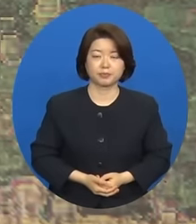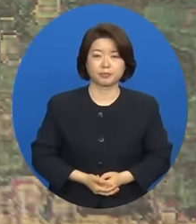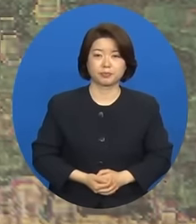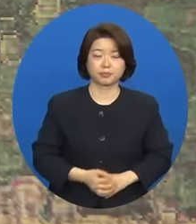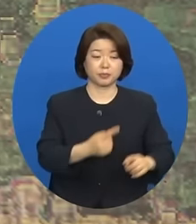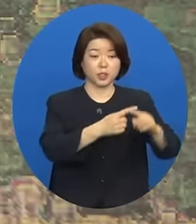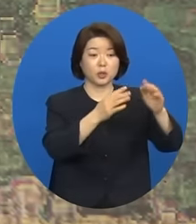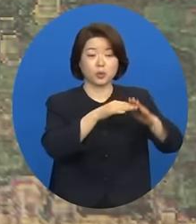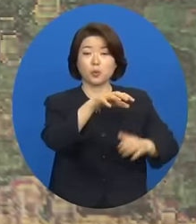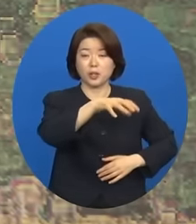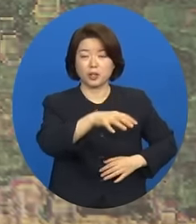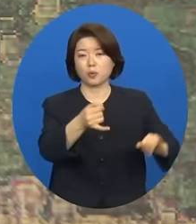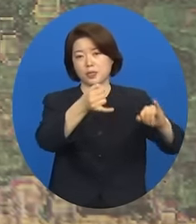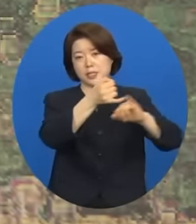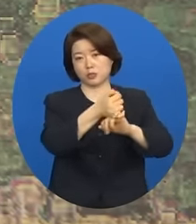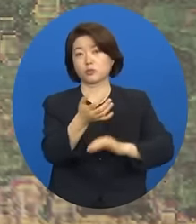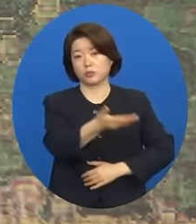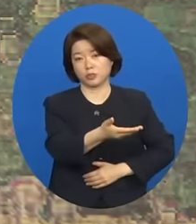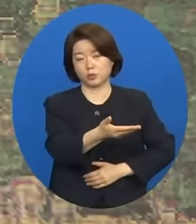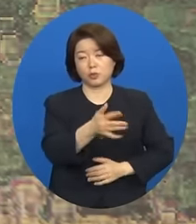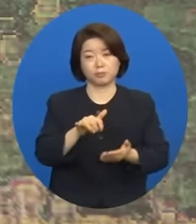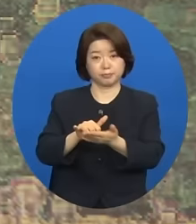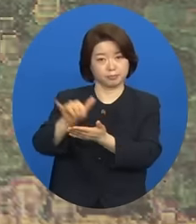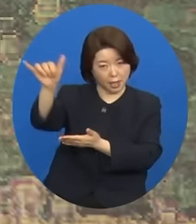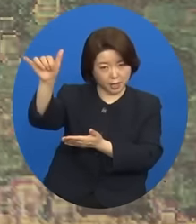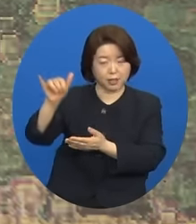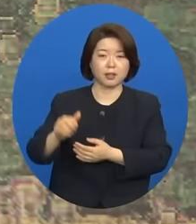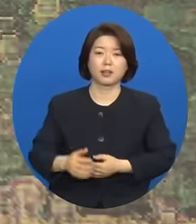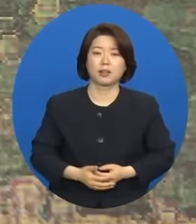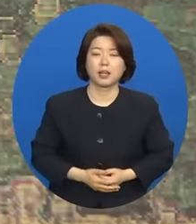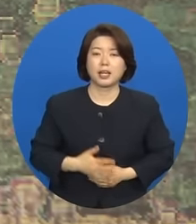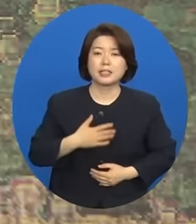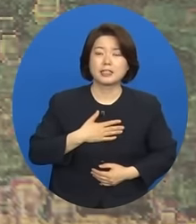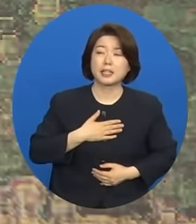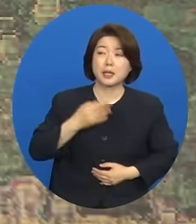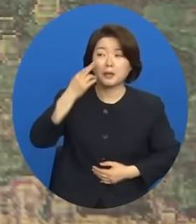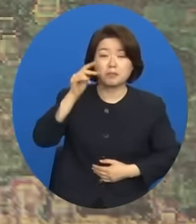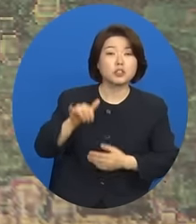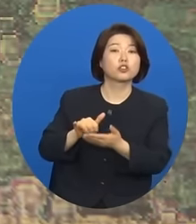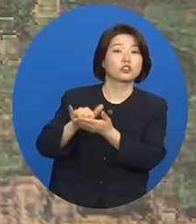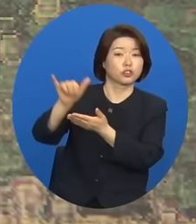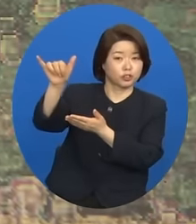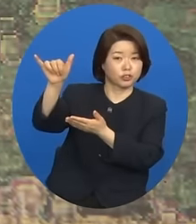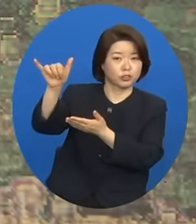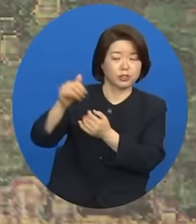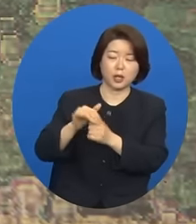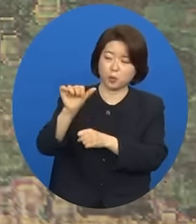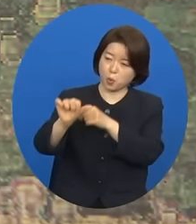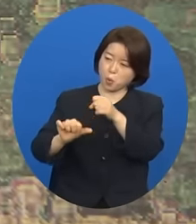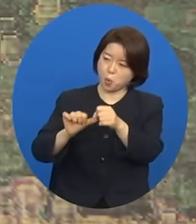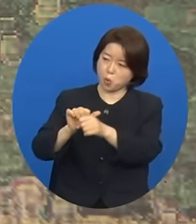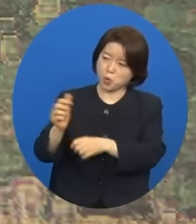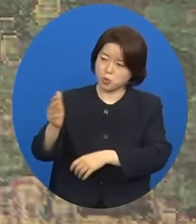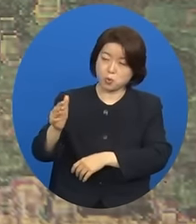교회하고도 약속을 하고 갔죠. 하나님, 제가 미국에 가는데 한 5년쯤